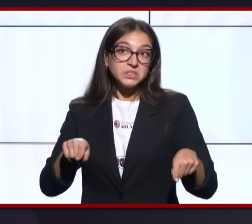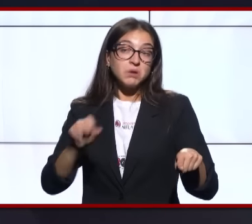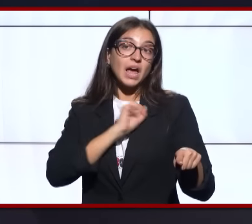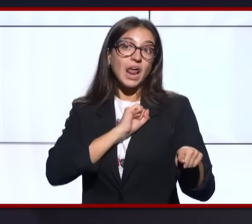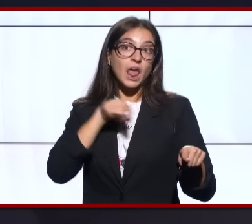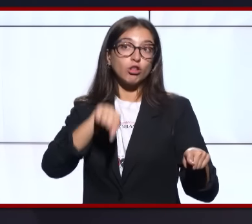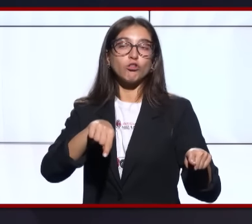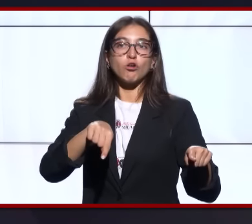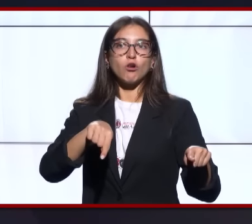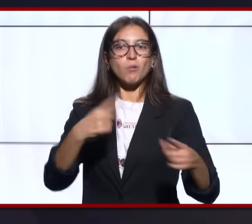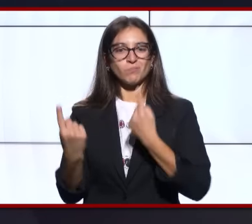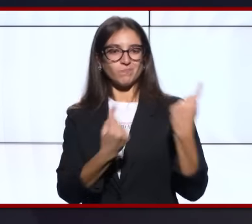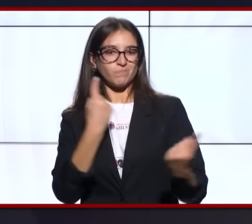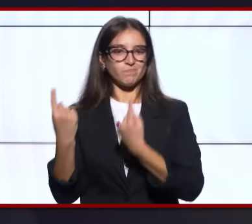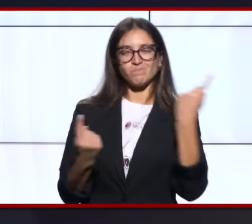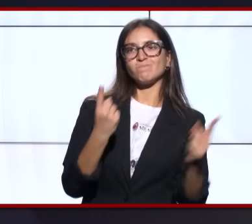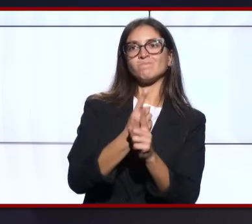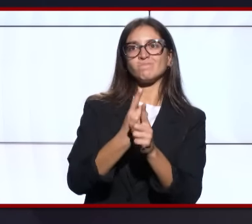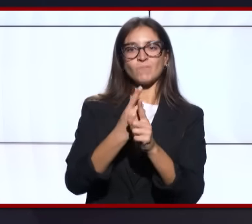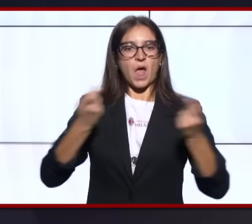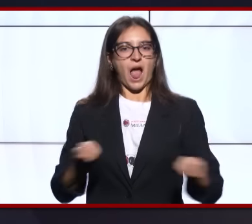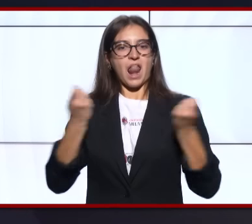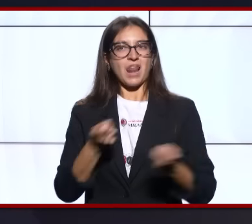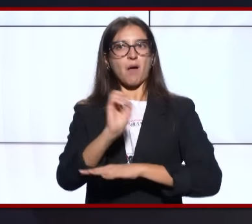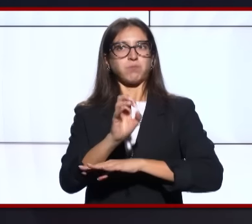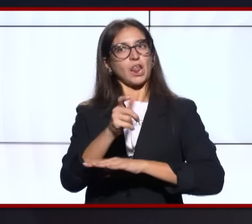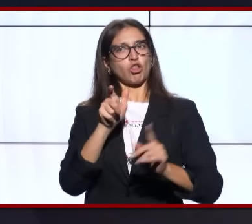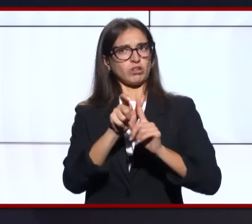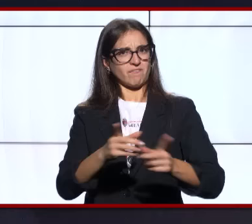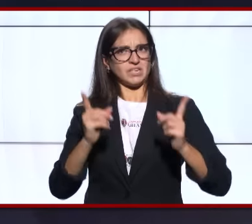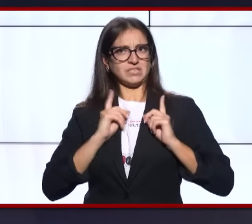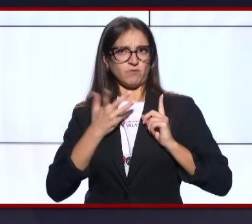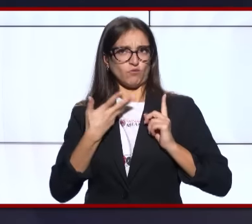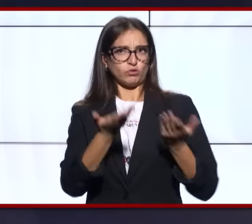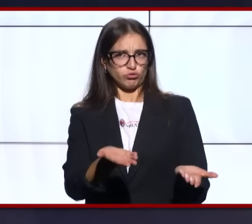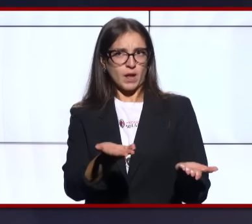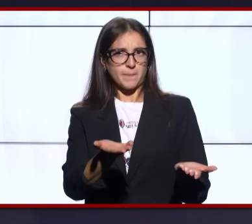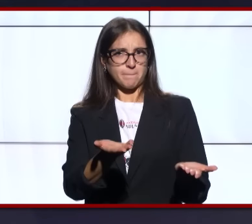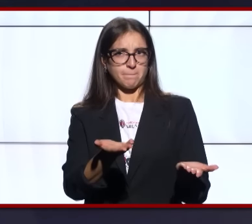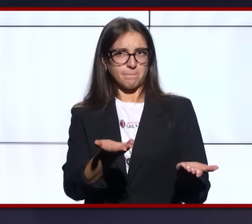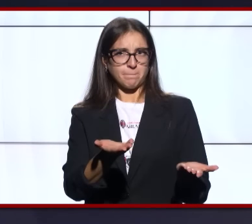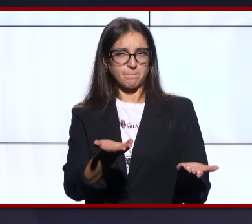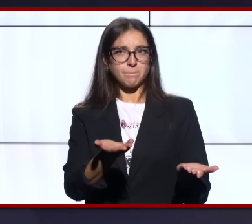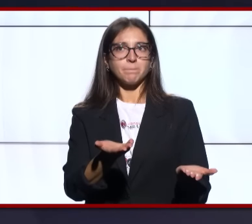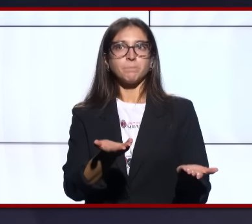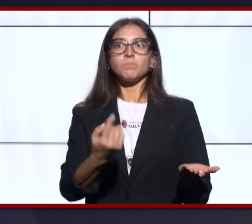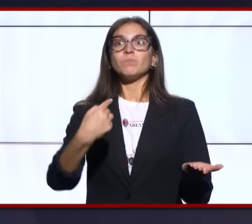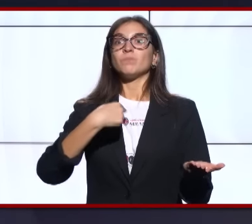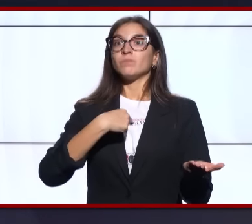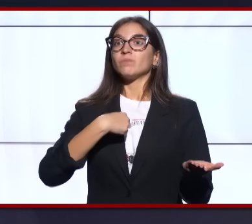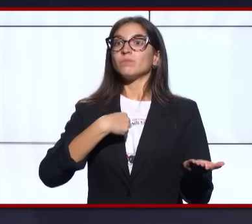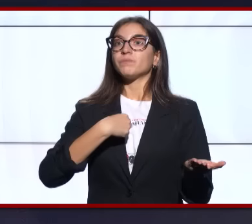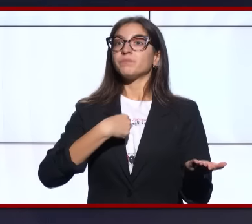tanto il momento difensivo Ehm io mi piaceva mi piaceva di